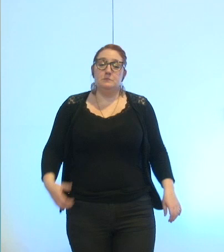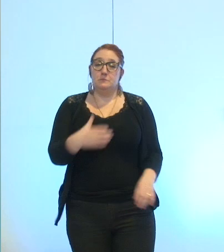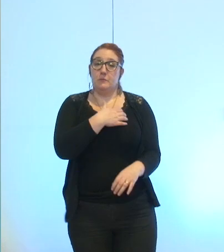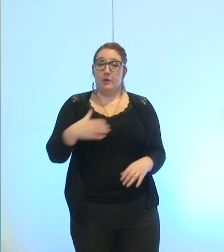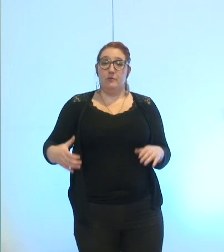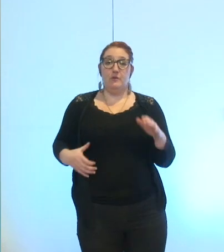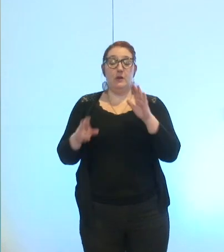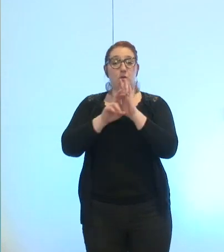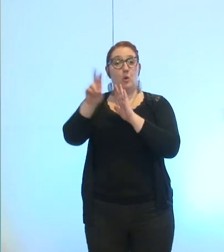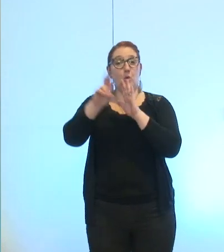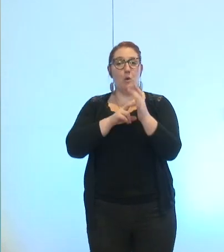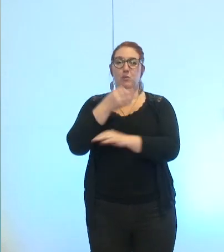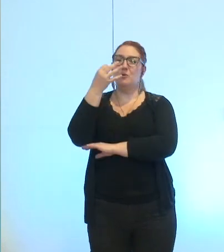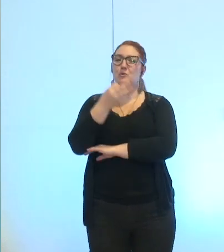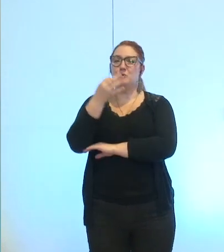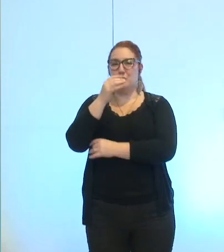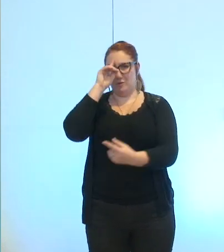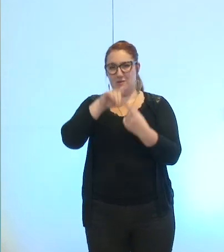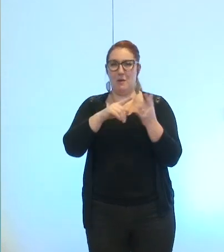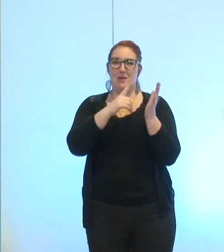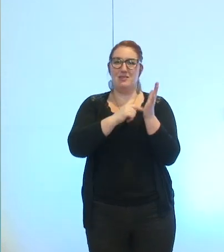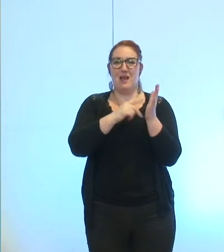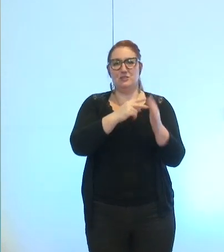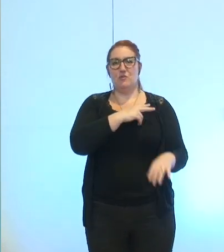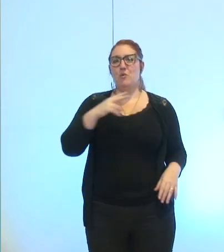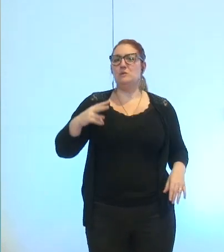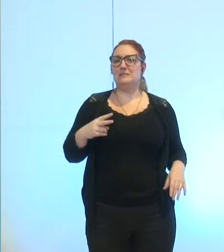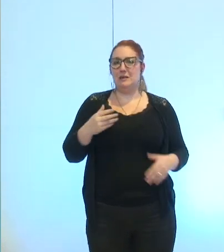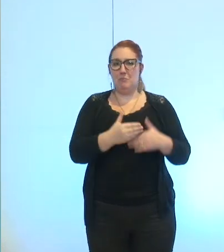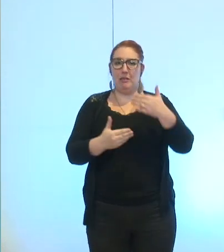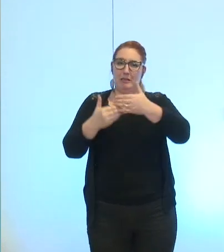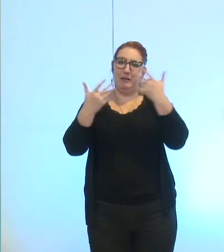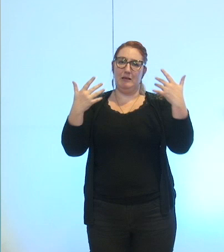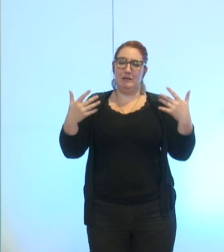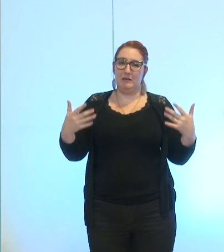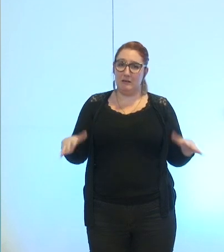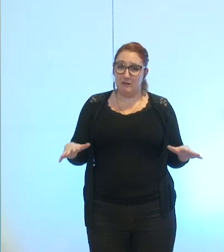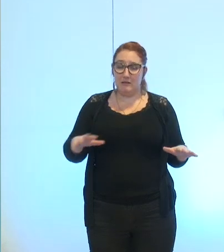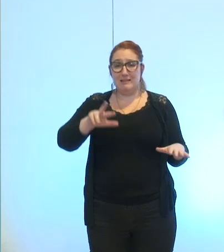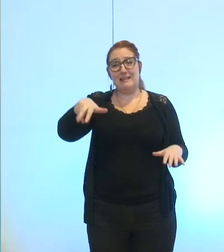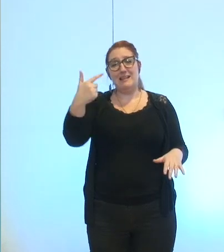Grenoble pour la taxe sur le foncier bâti est supérieur de 13,65